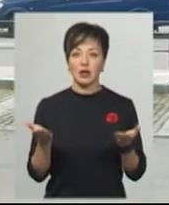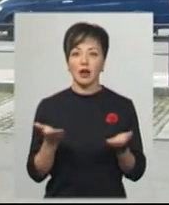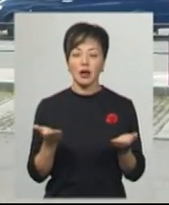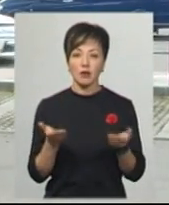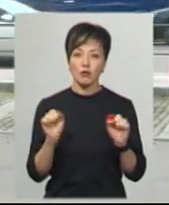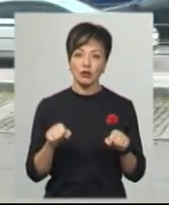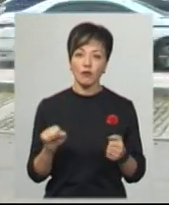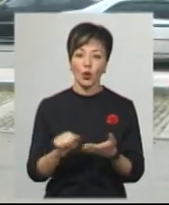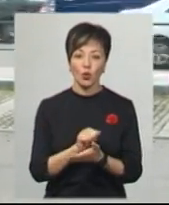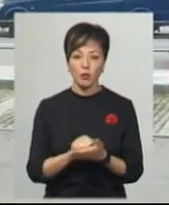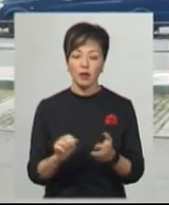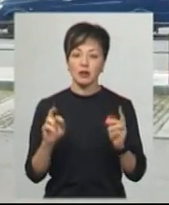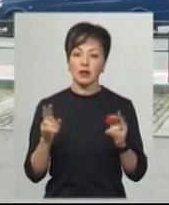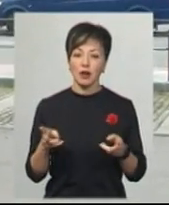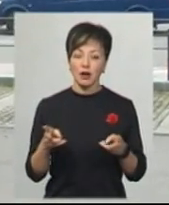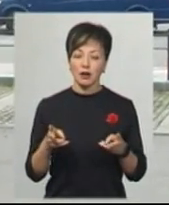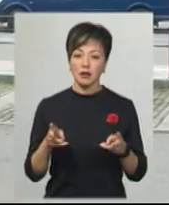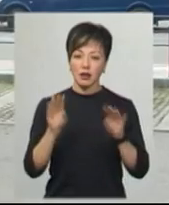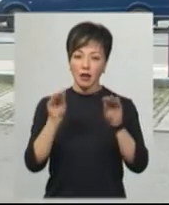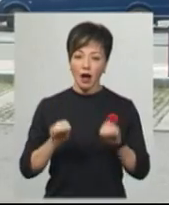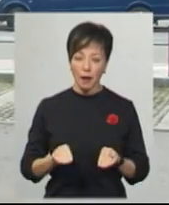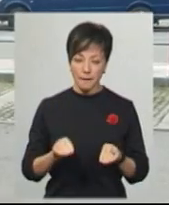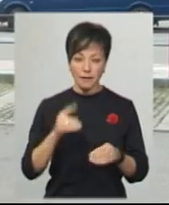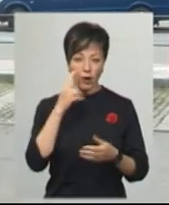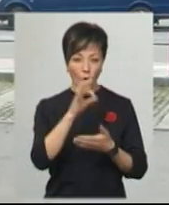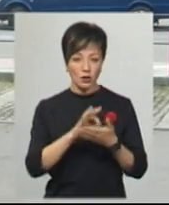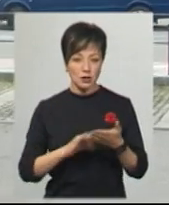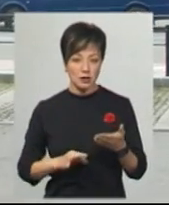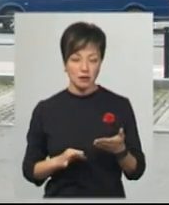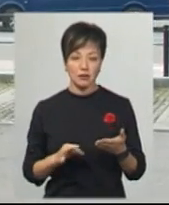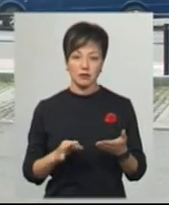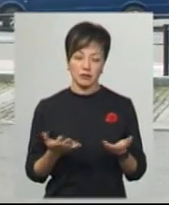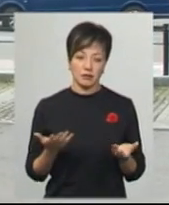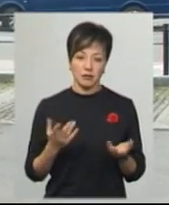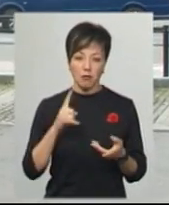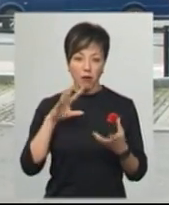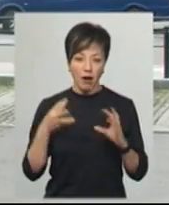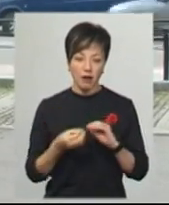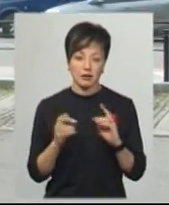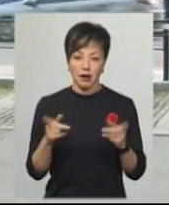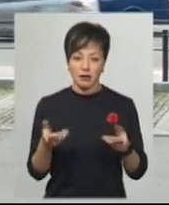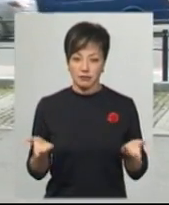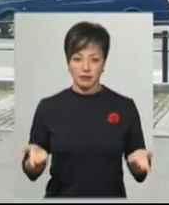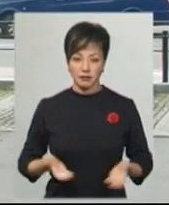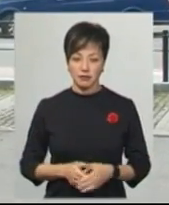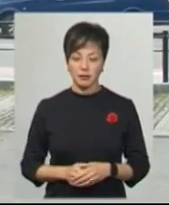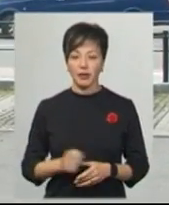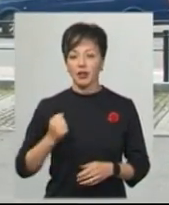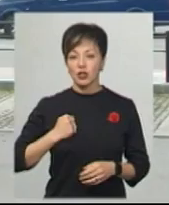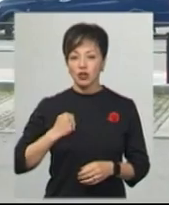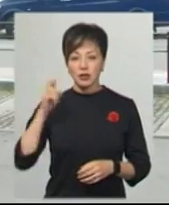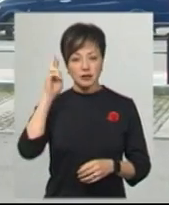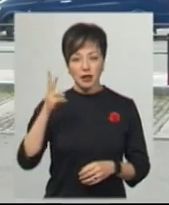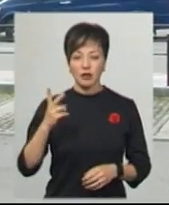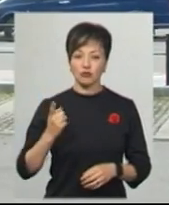які, можливо, документи, як табель будуть оцінювати, щоб, ну, по балам нас будуть, чи як. На жаль, не знаємо,